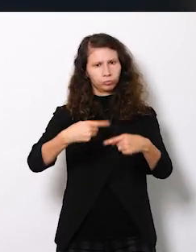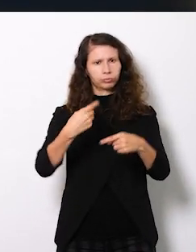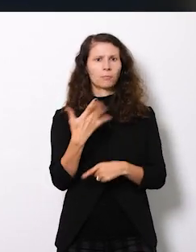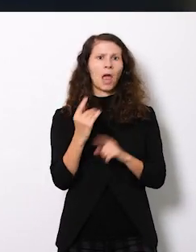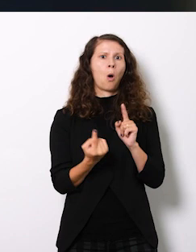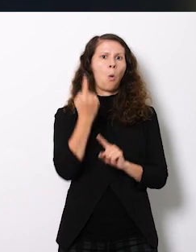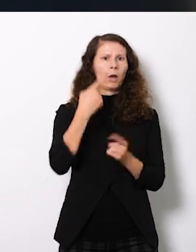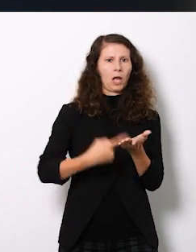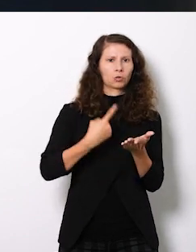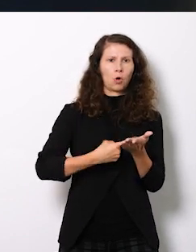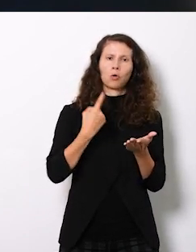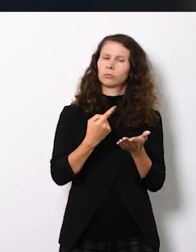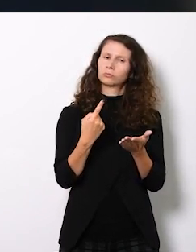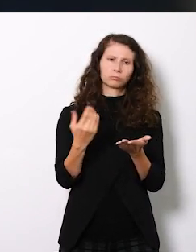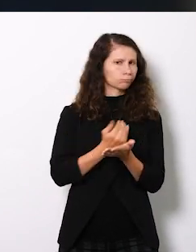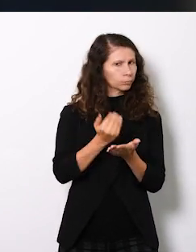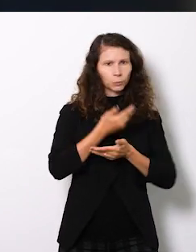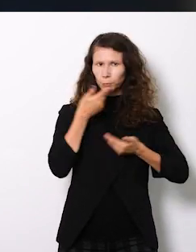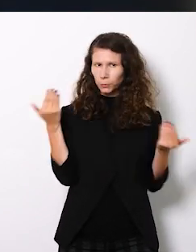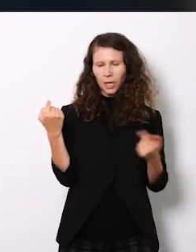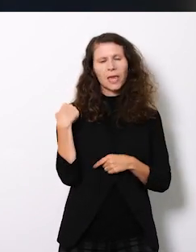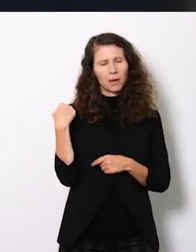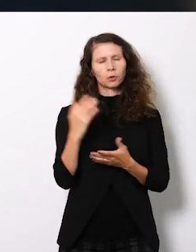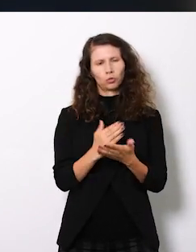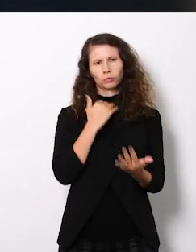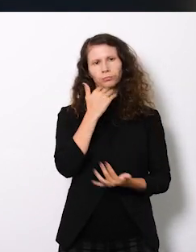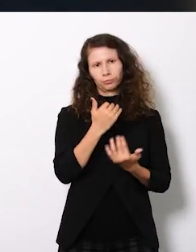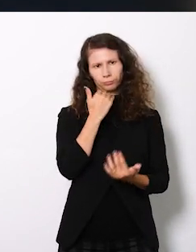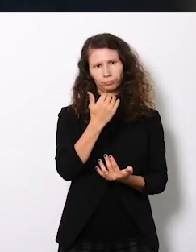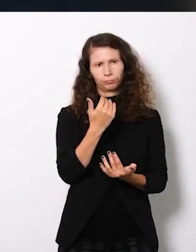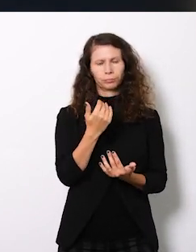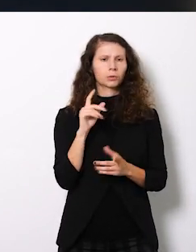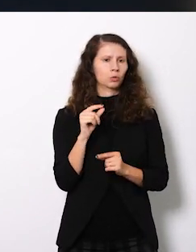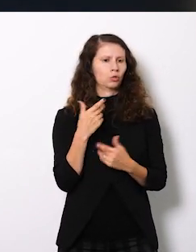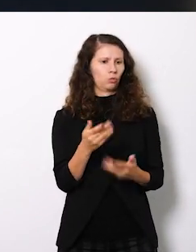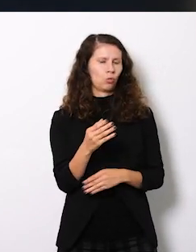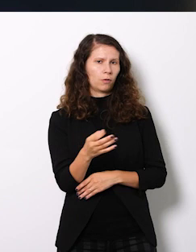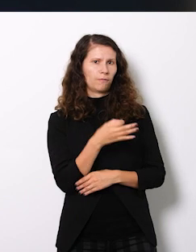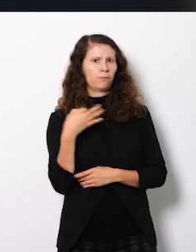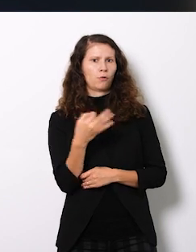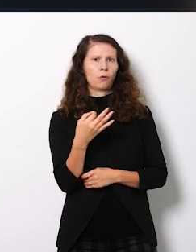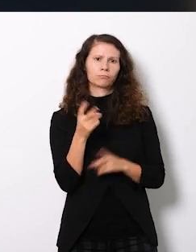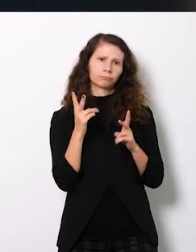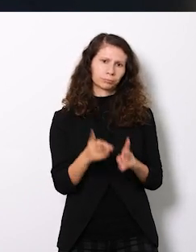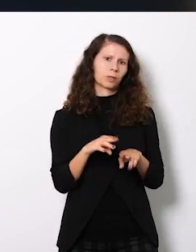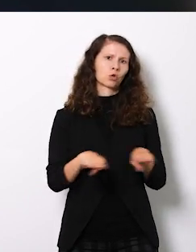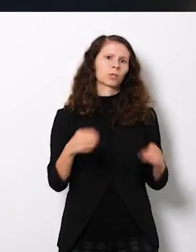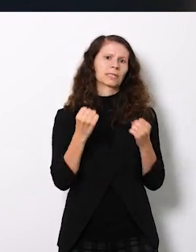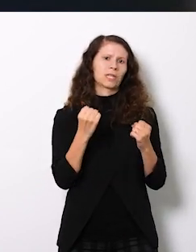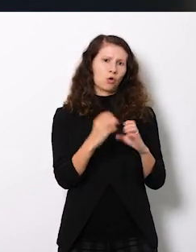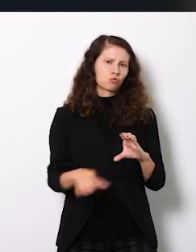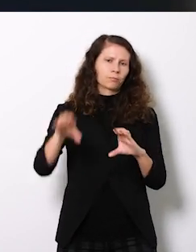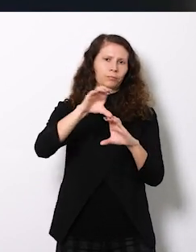haben, habe ich ja gerade eben schon gesprochen. Das ist quasi die für uns notwendige Erweiterung der